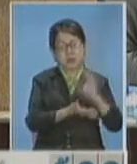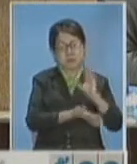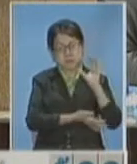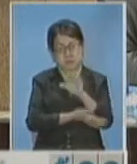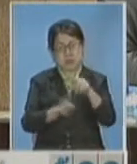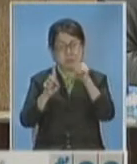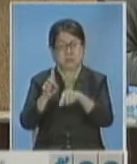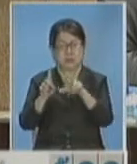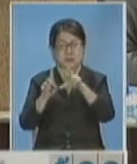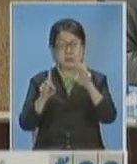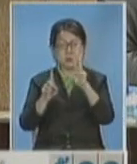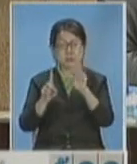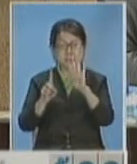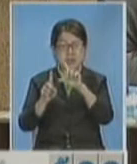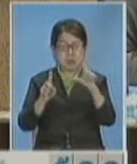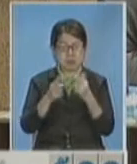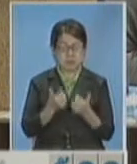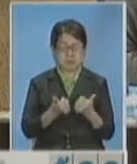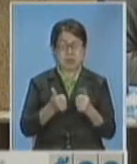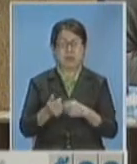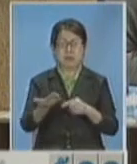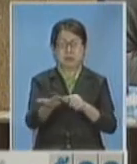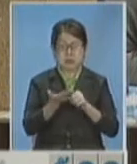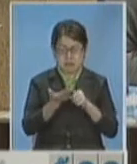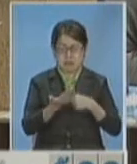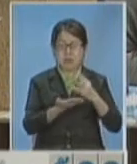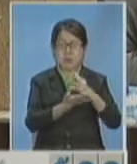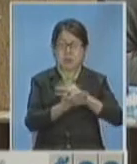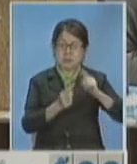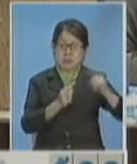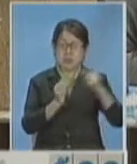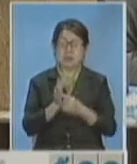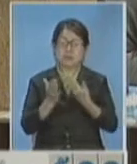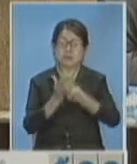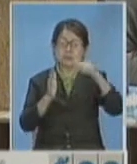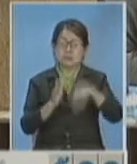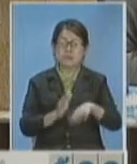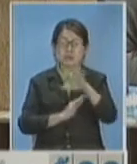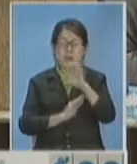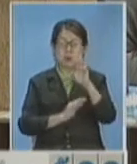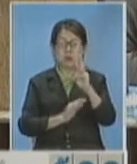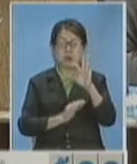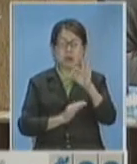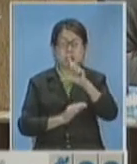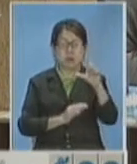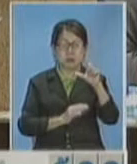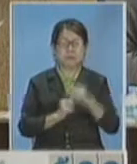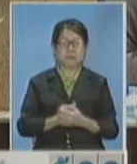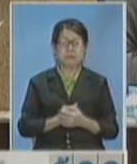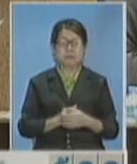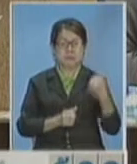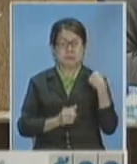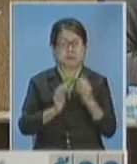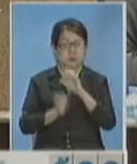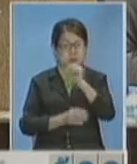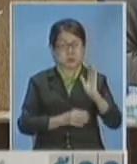ล้านแต่ปีนี้เนี่ยตอนเข้ามาในวาระที่1เนี่ยเหลือเพียง569ล้านนะคะโดยมีคนท้ว